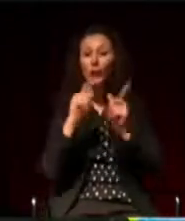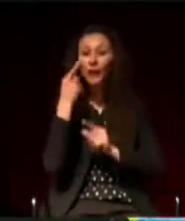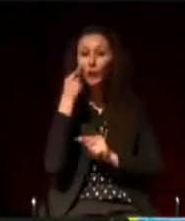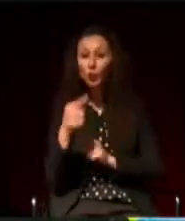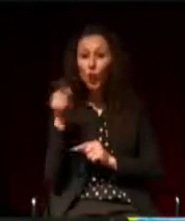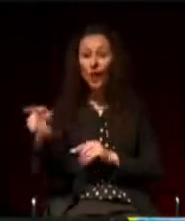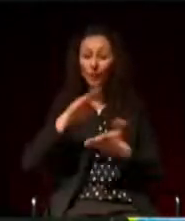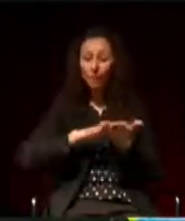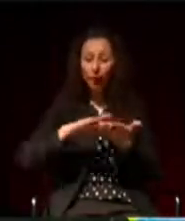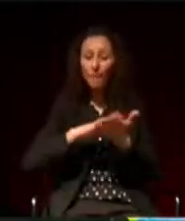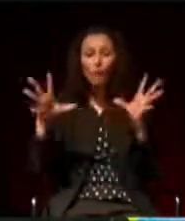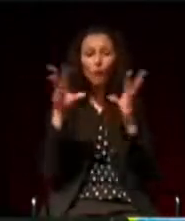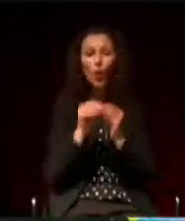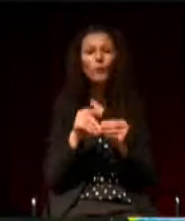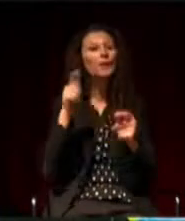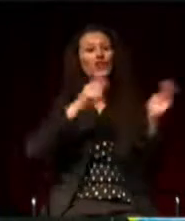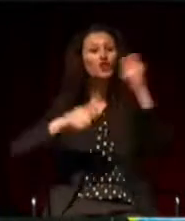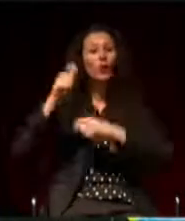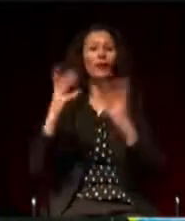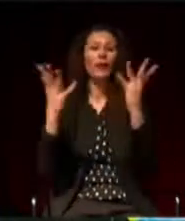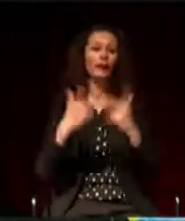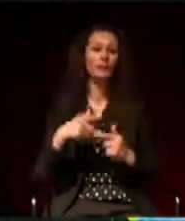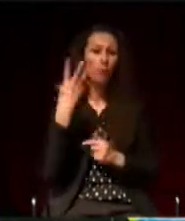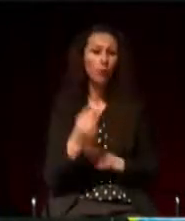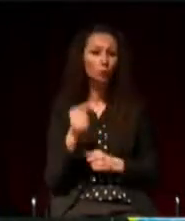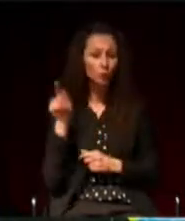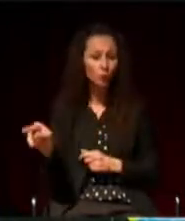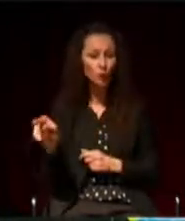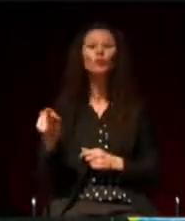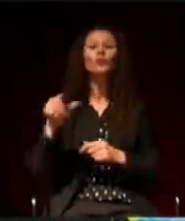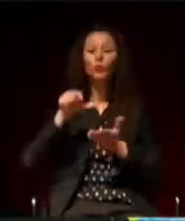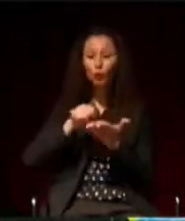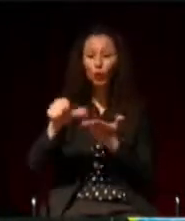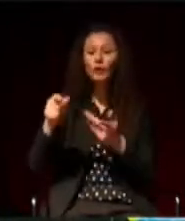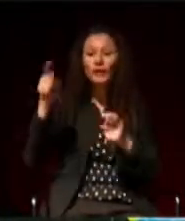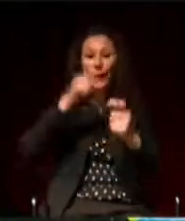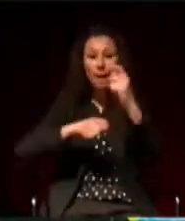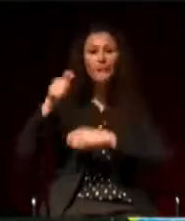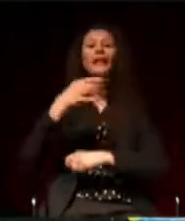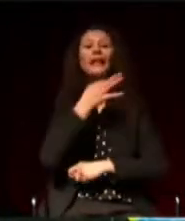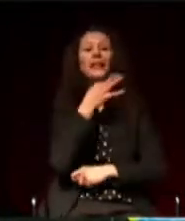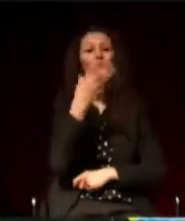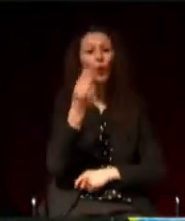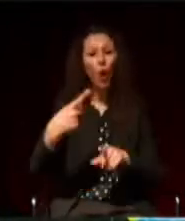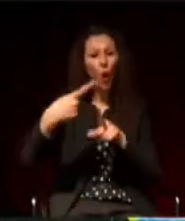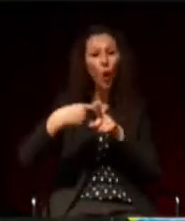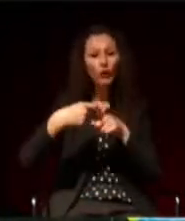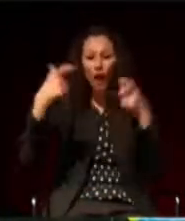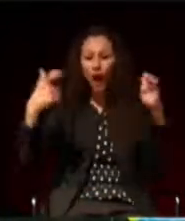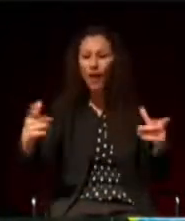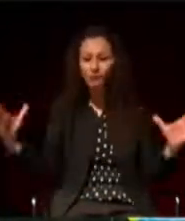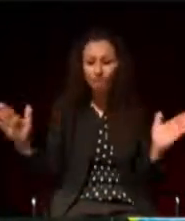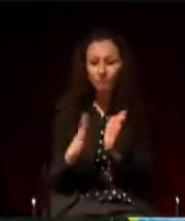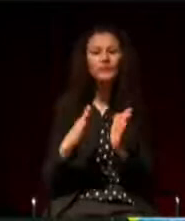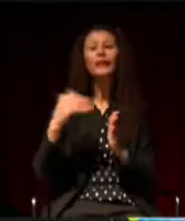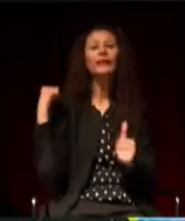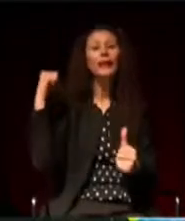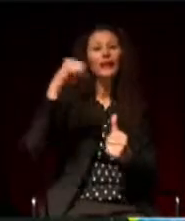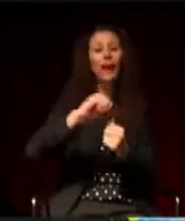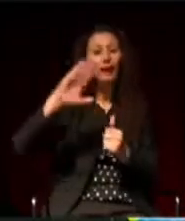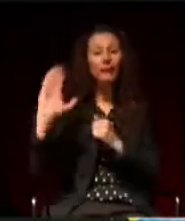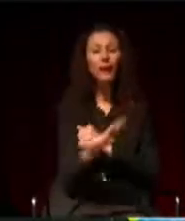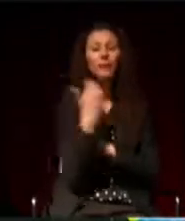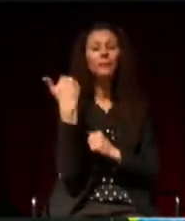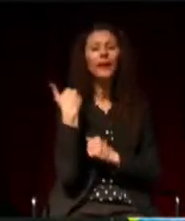göre taban alanları ve toplam inşaat alanları hesaplanır. Parseldeki tüm yapıların ihtiyacı için ayrılmış ortak alanlar azaltılmak ve yıkılıp yeniden